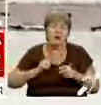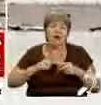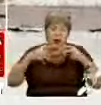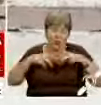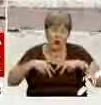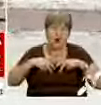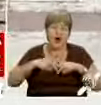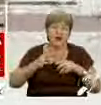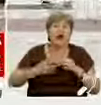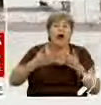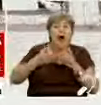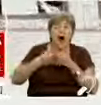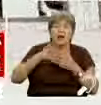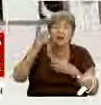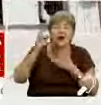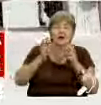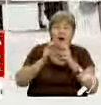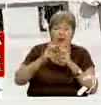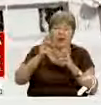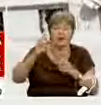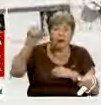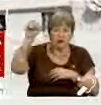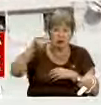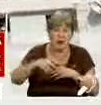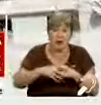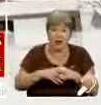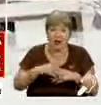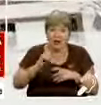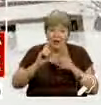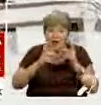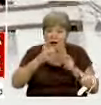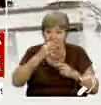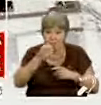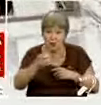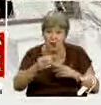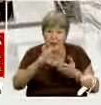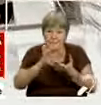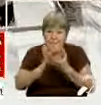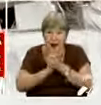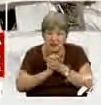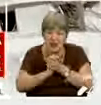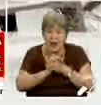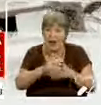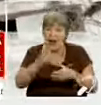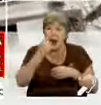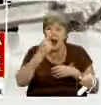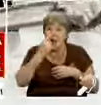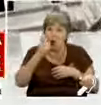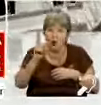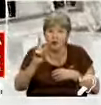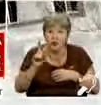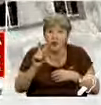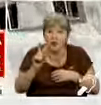atacuri și a spus că de câte ori cineva rostește cuvântul pace la Moscova, altcineva dă ordin pentru